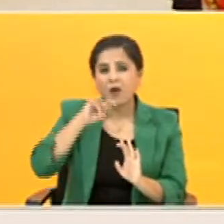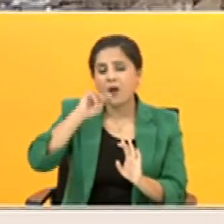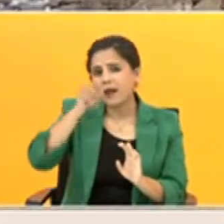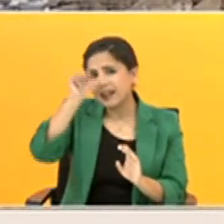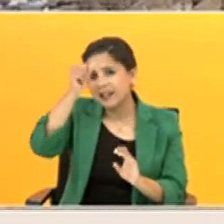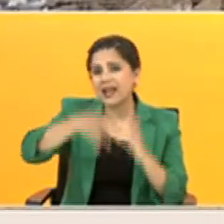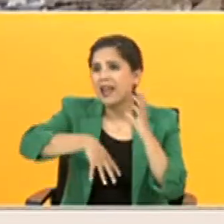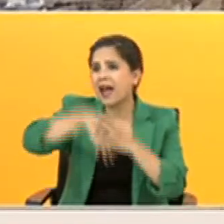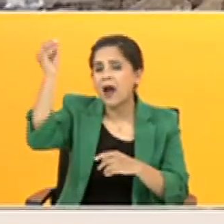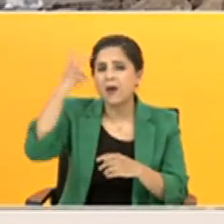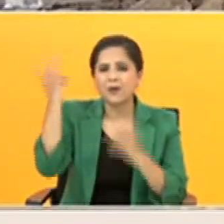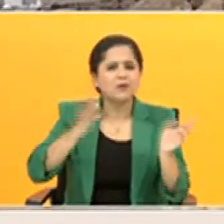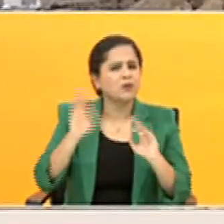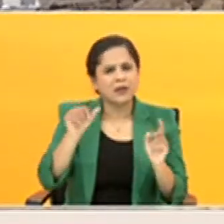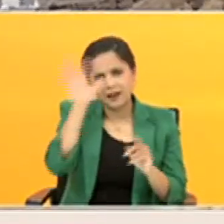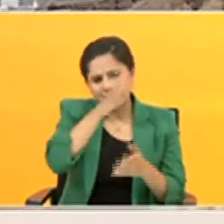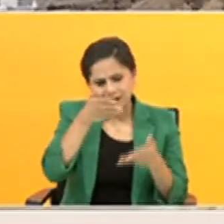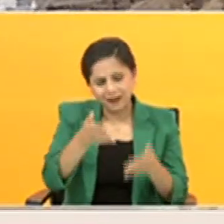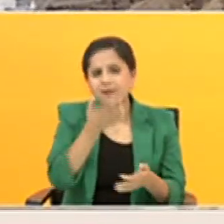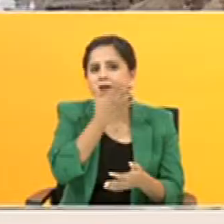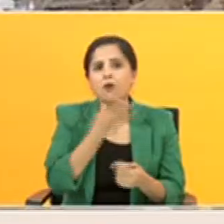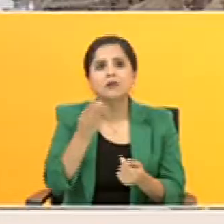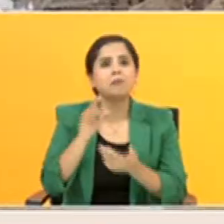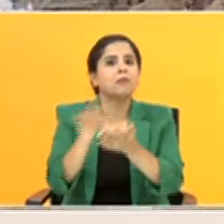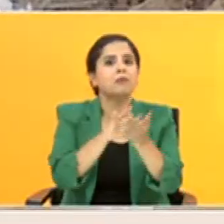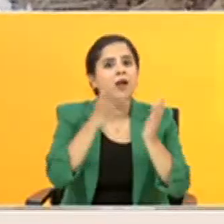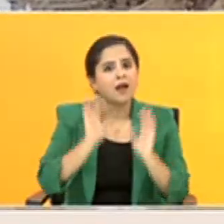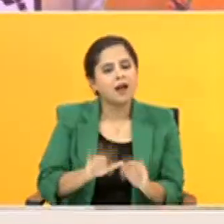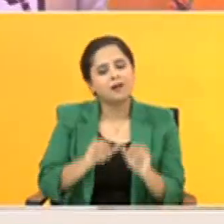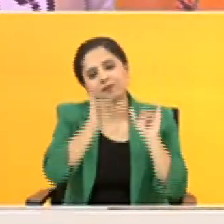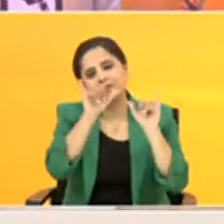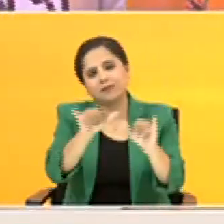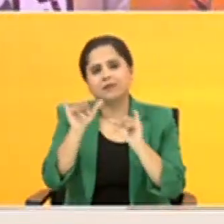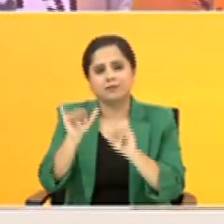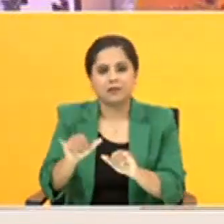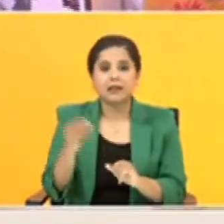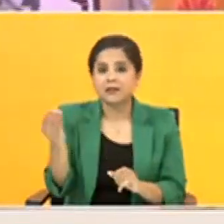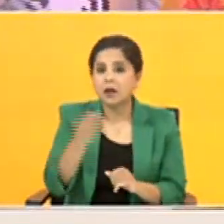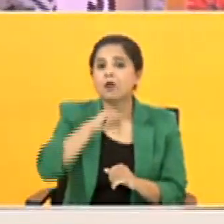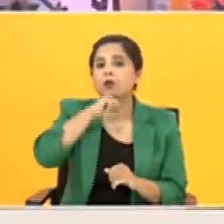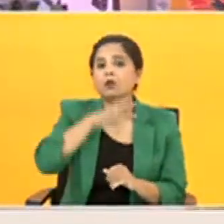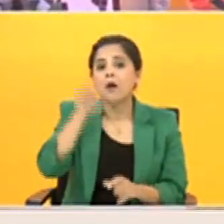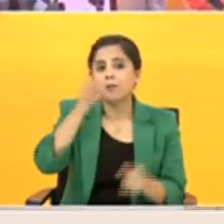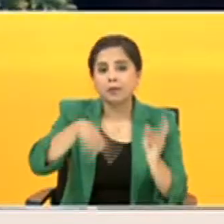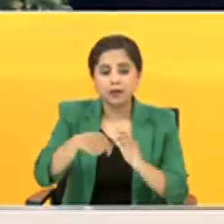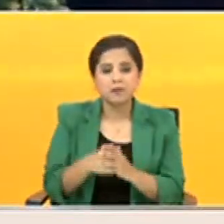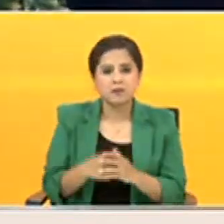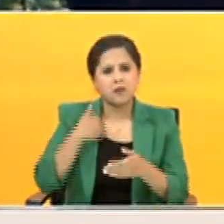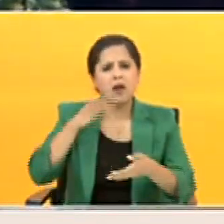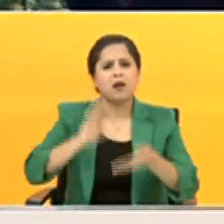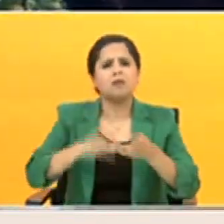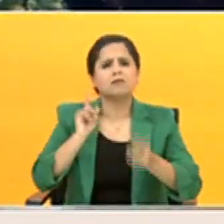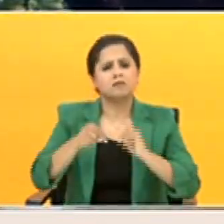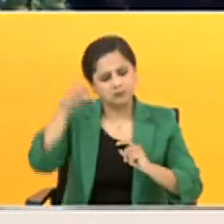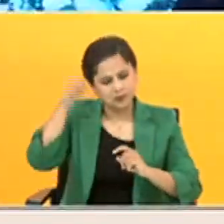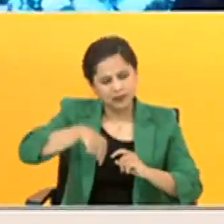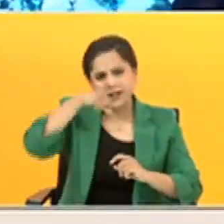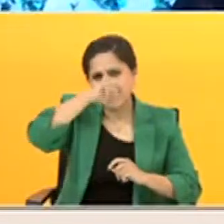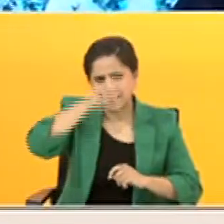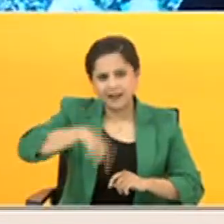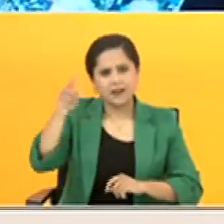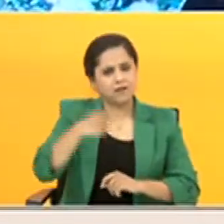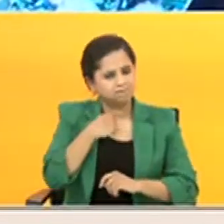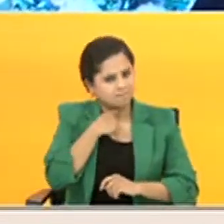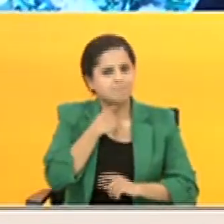किसी खूबसूरत जगह में ही बिताएंगे। कई युवाओं ने मेड इन इंडिया का संकल्प लिया